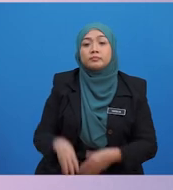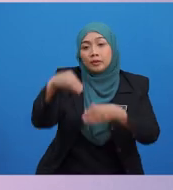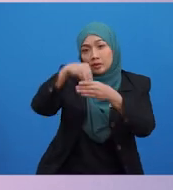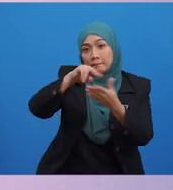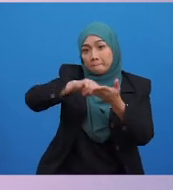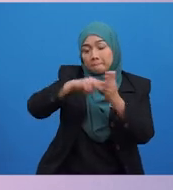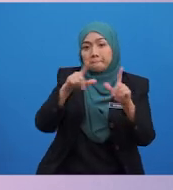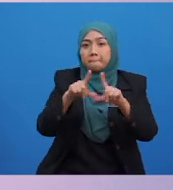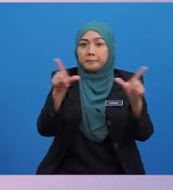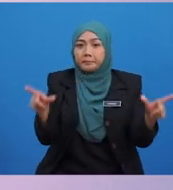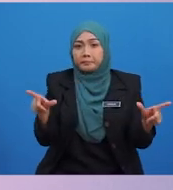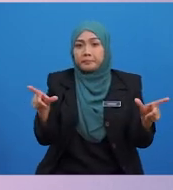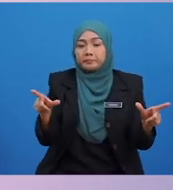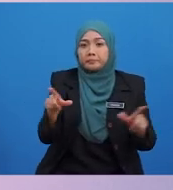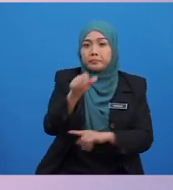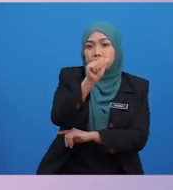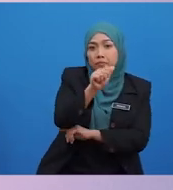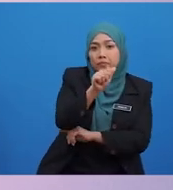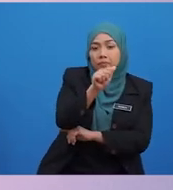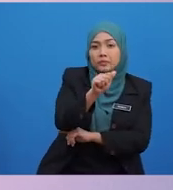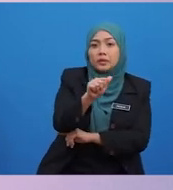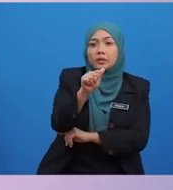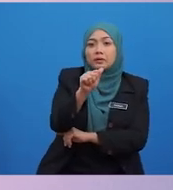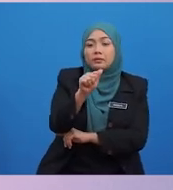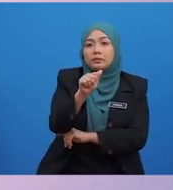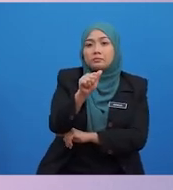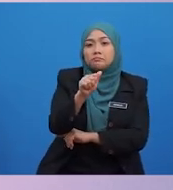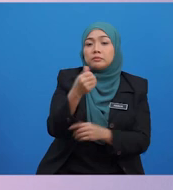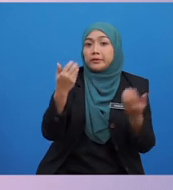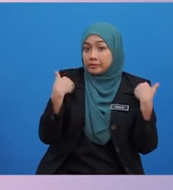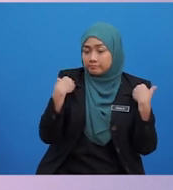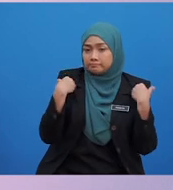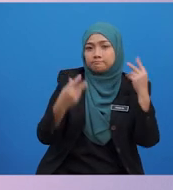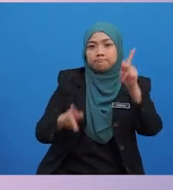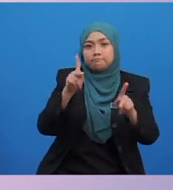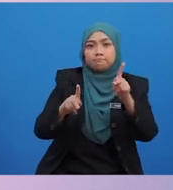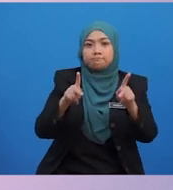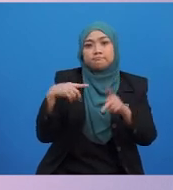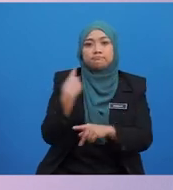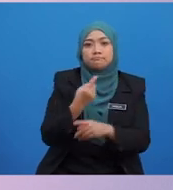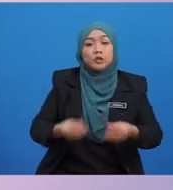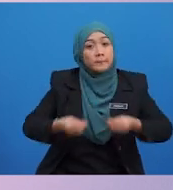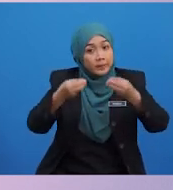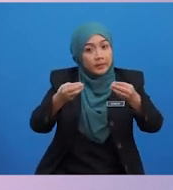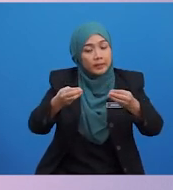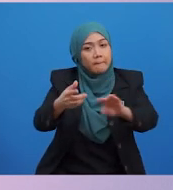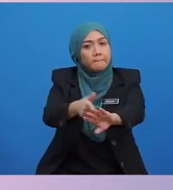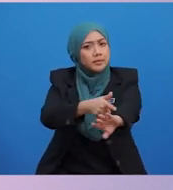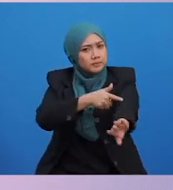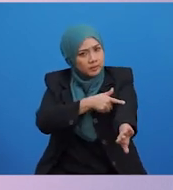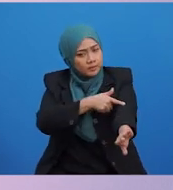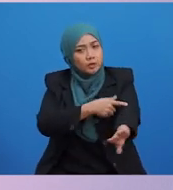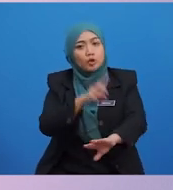Ya udah kamu etikette lain yes.my GT wujud jika kita diberi panjang